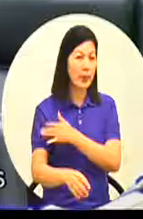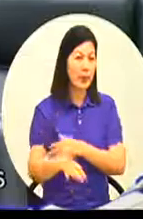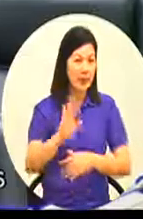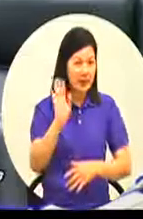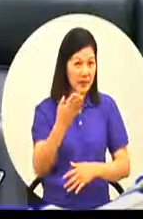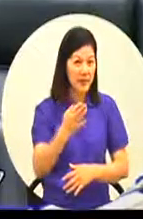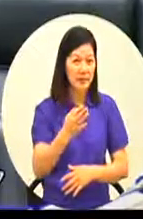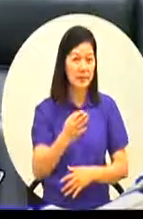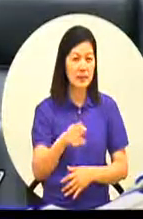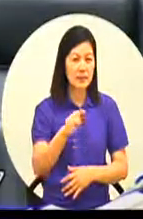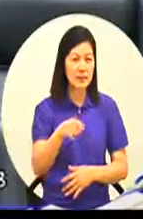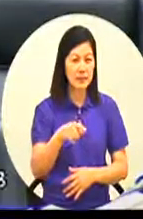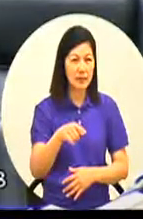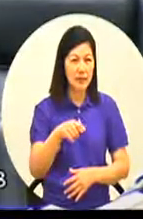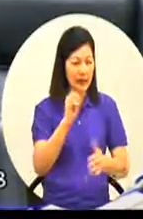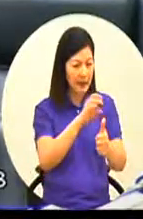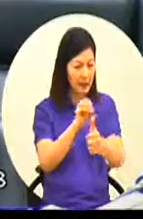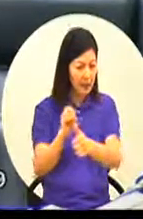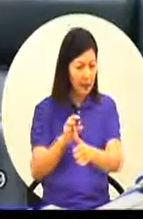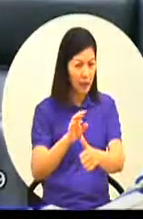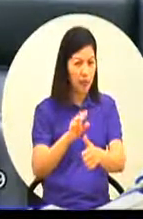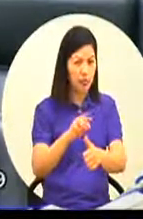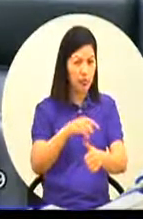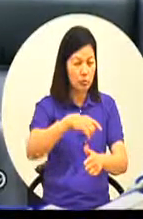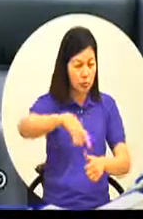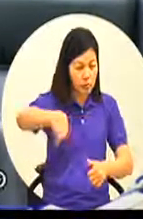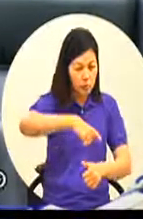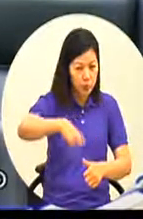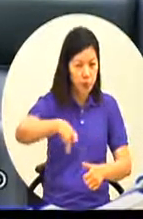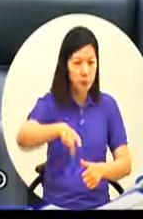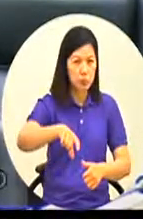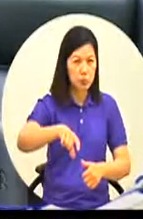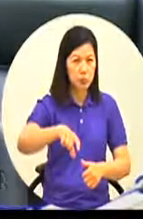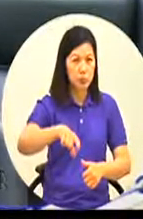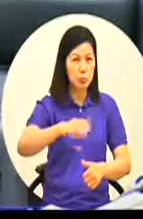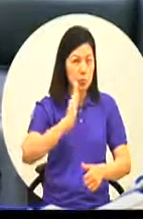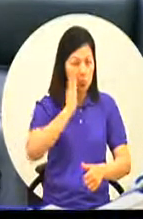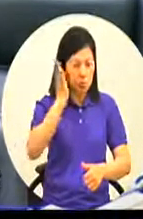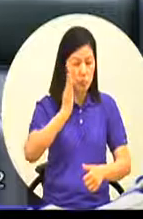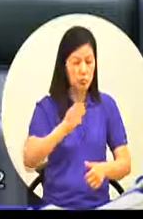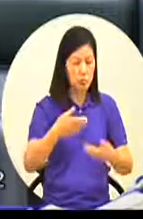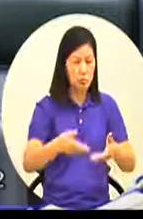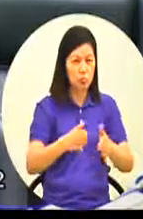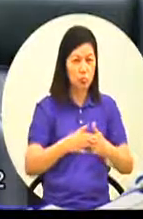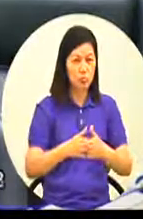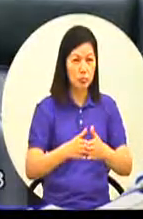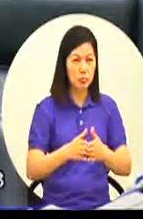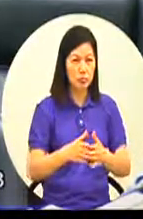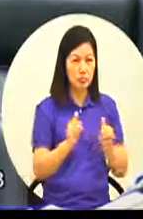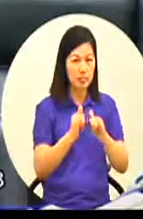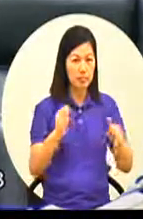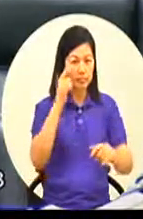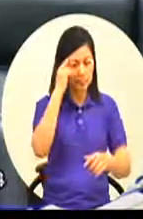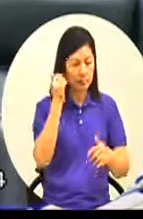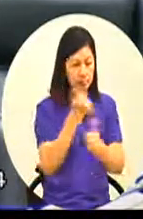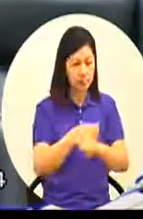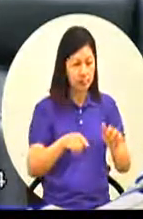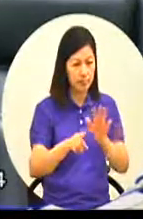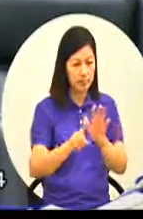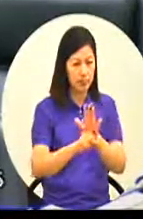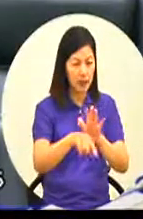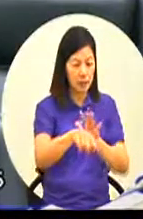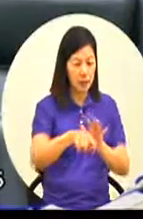个反应的一个管道啊，这才是最重要啊，吼，哎，让我们这民意代表每个人都知道说，这个你到底